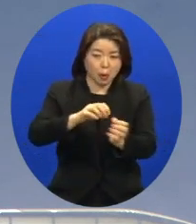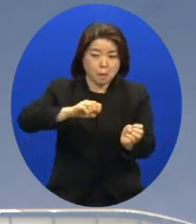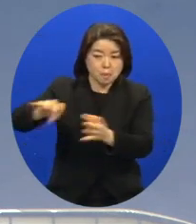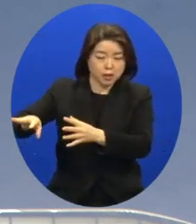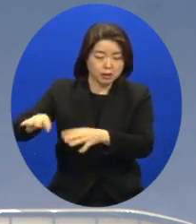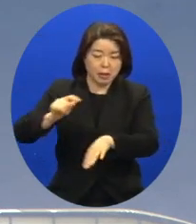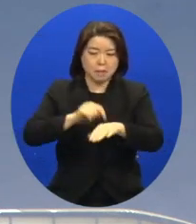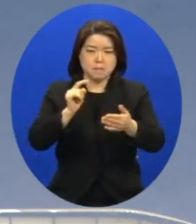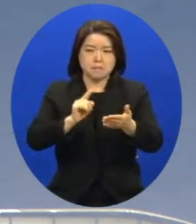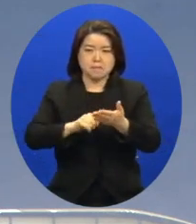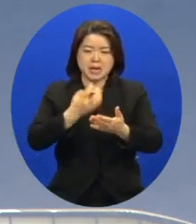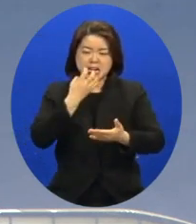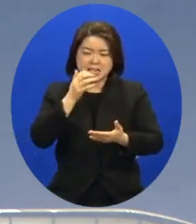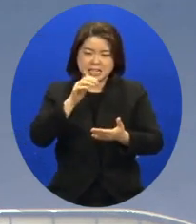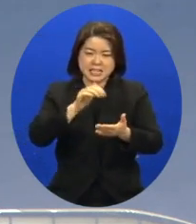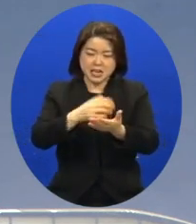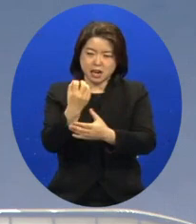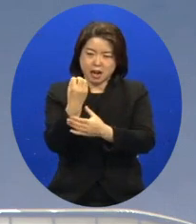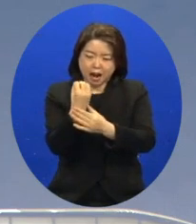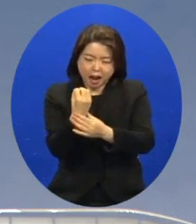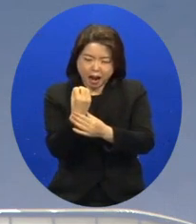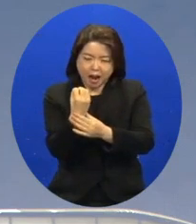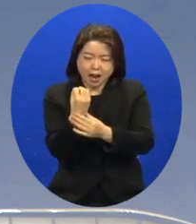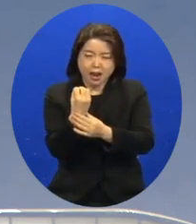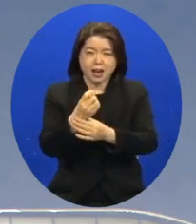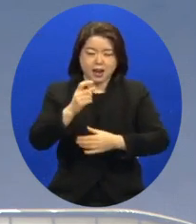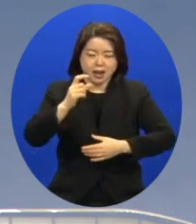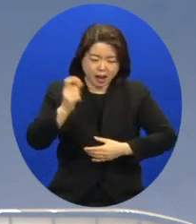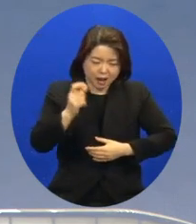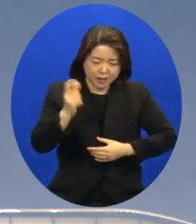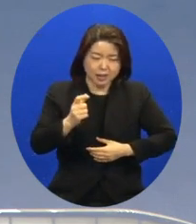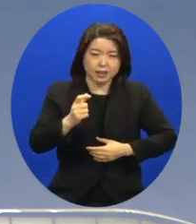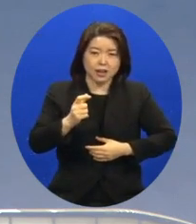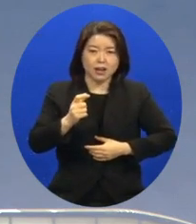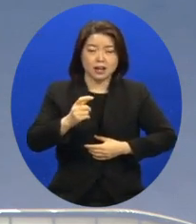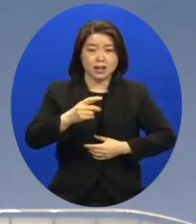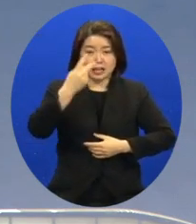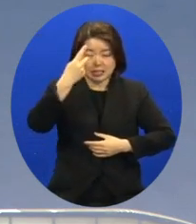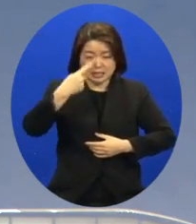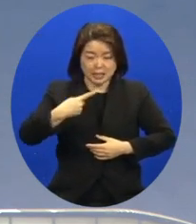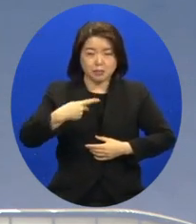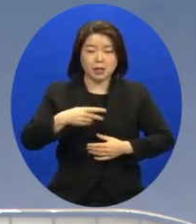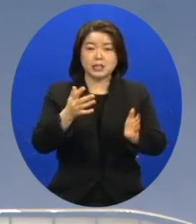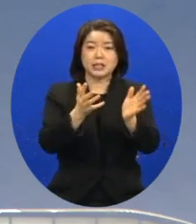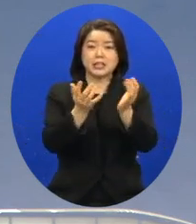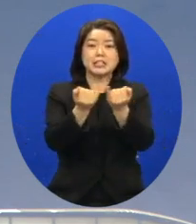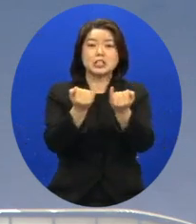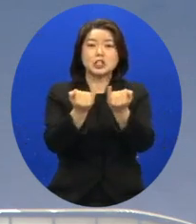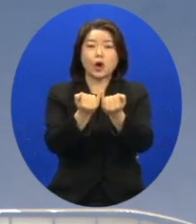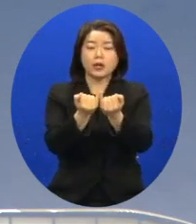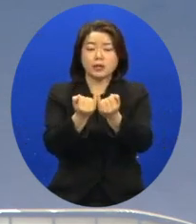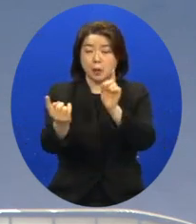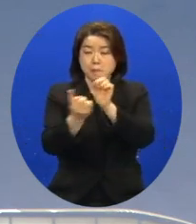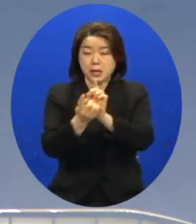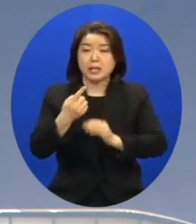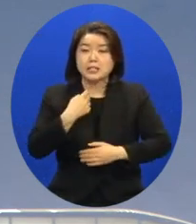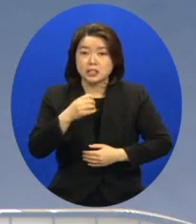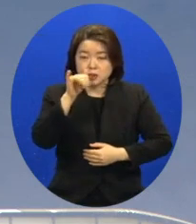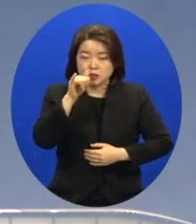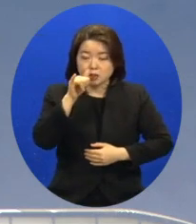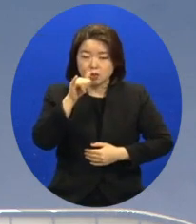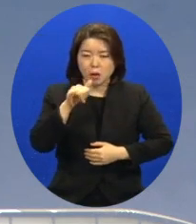딱딱해진 사마리아 여인을 만난 적이 있습니다. 그녀는 도무지 마음을 열지 않으려고 했지만